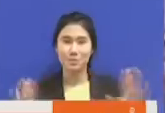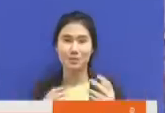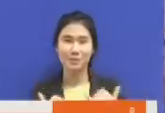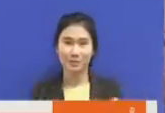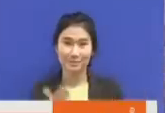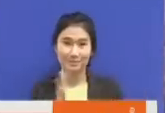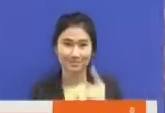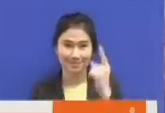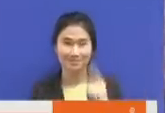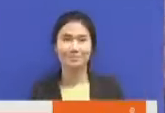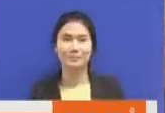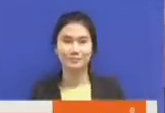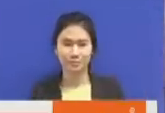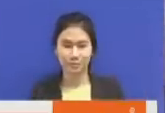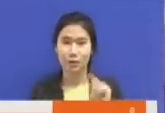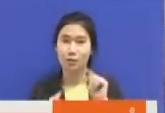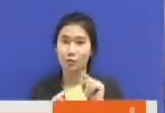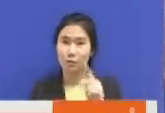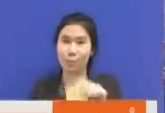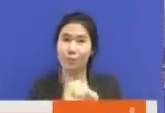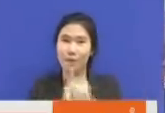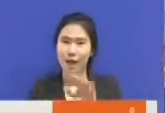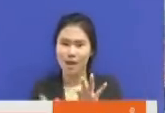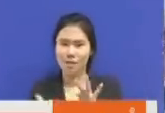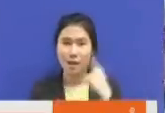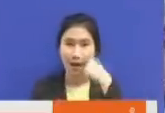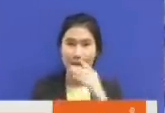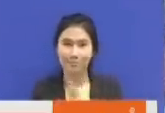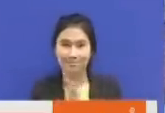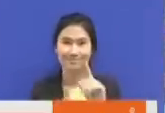ม.คจะเลิกวันนี้เรา